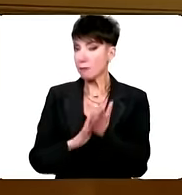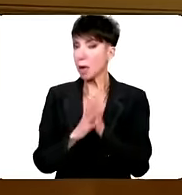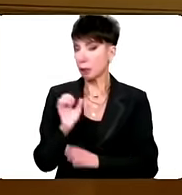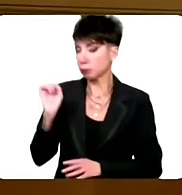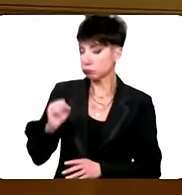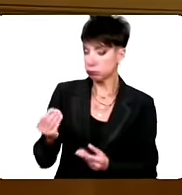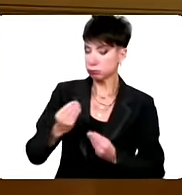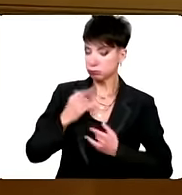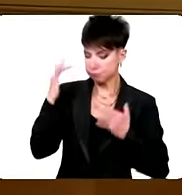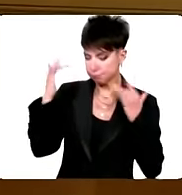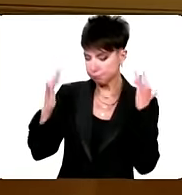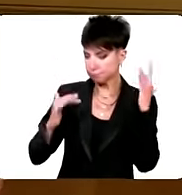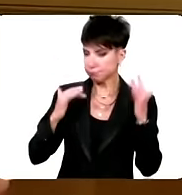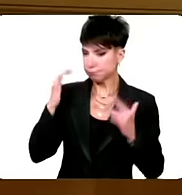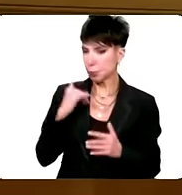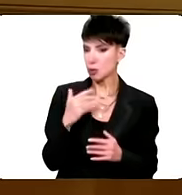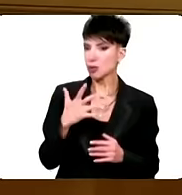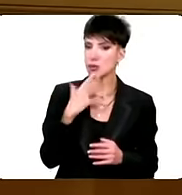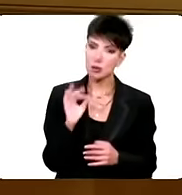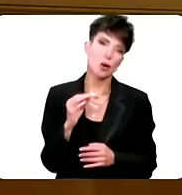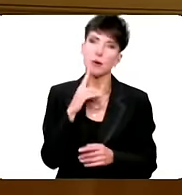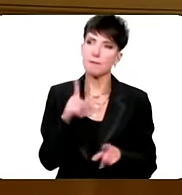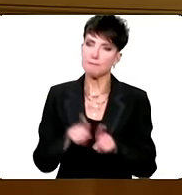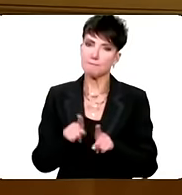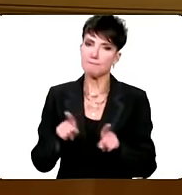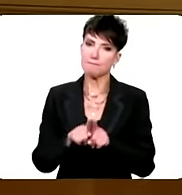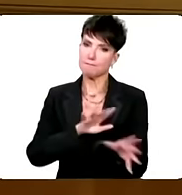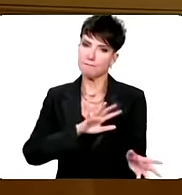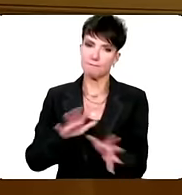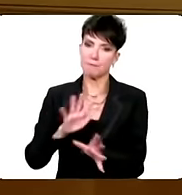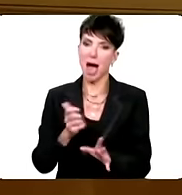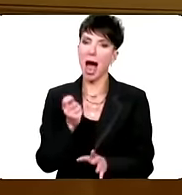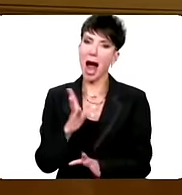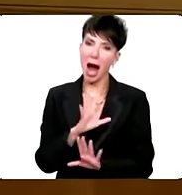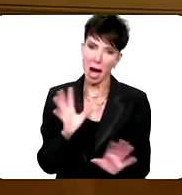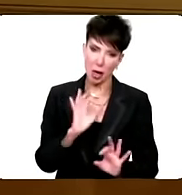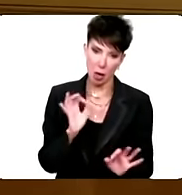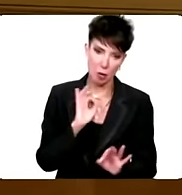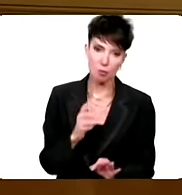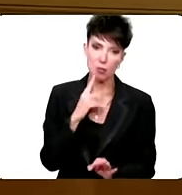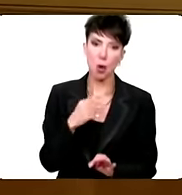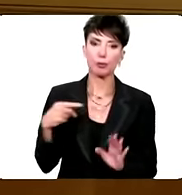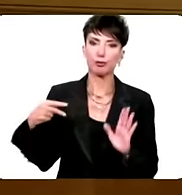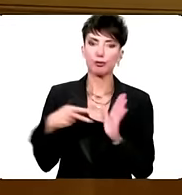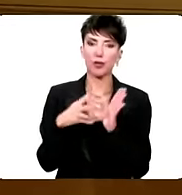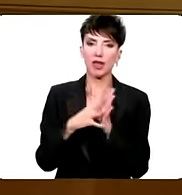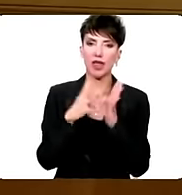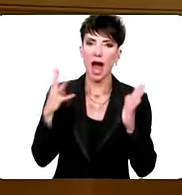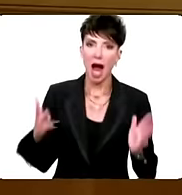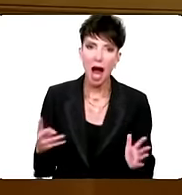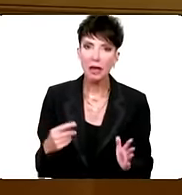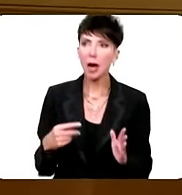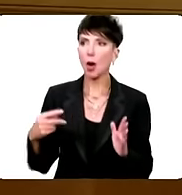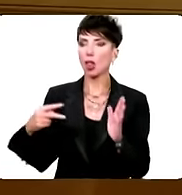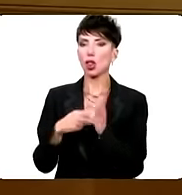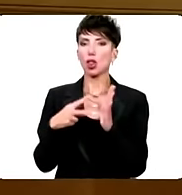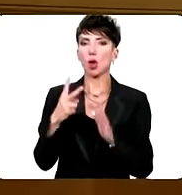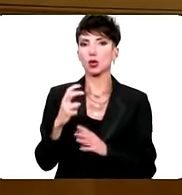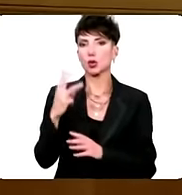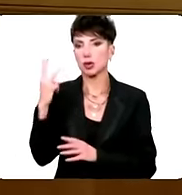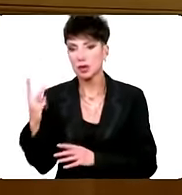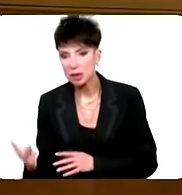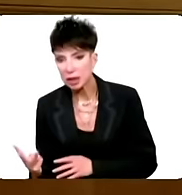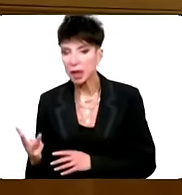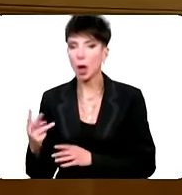ουσιαστικά μιλάμε για περίπου τον ίδιο αριθμό ψηφοφόρων, και το 19 και το 23 και το 24 ανακατανεμήθηκαν